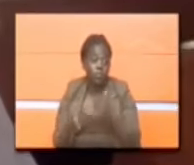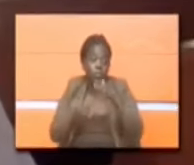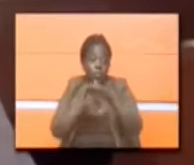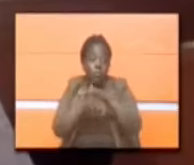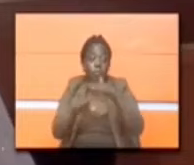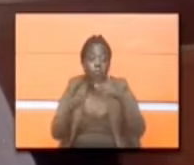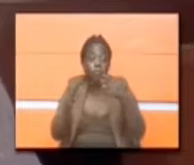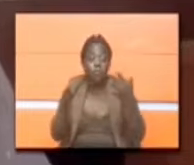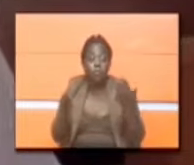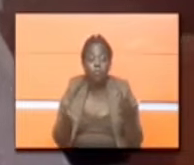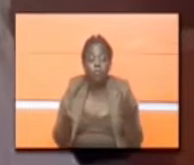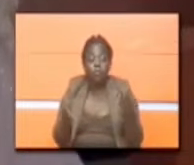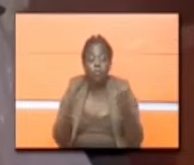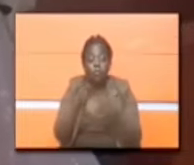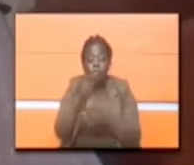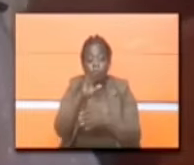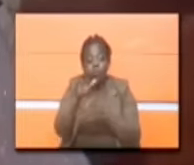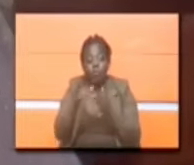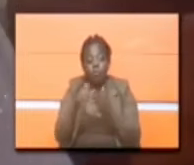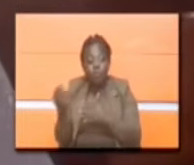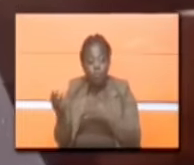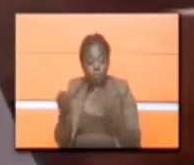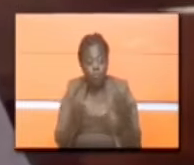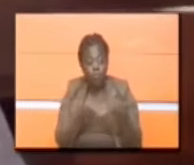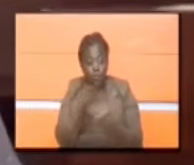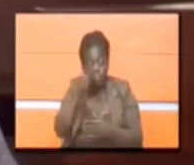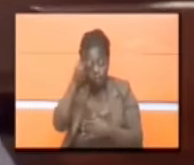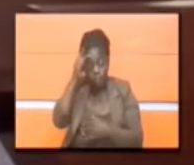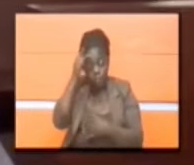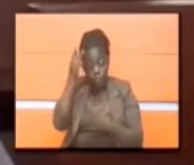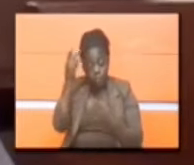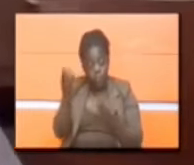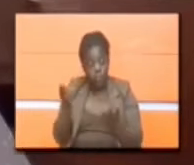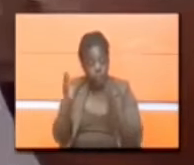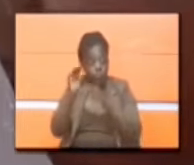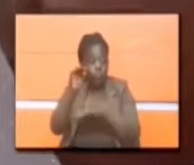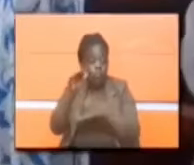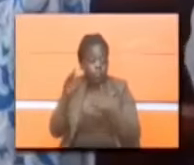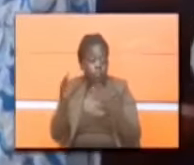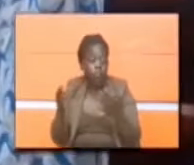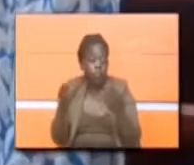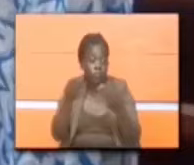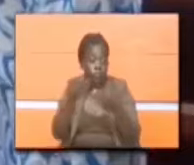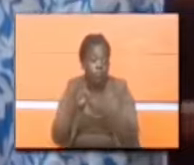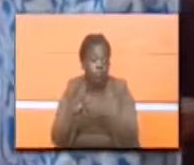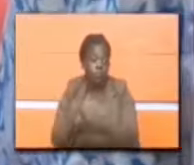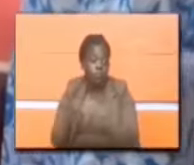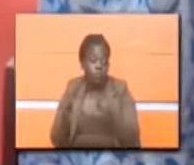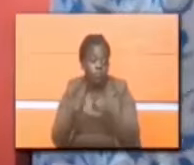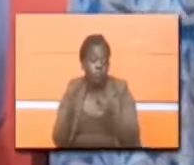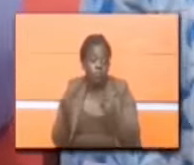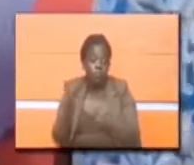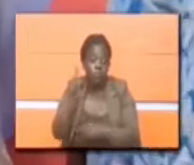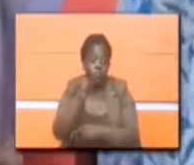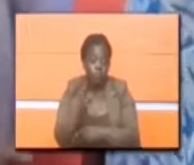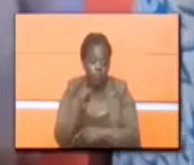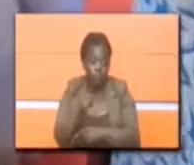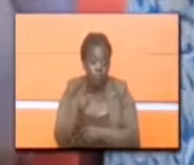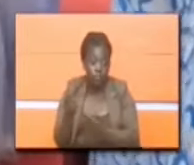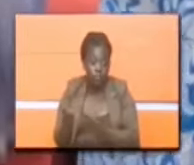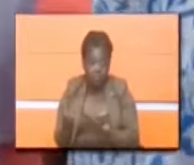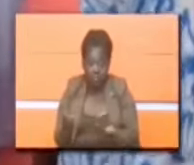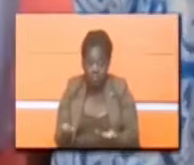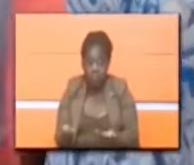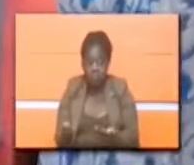Okusinziira ku Nakibuuka, bonna abaleeteddwa nga bazadde ku mukolo gwa muwala waabwe bapangise era ne bamulabula nti